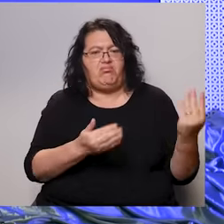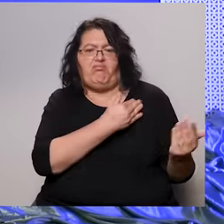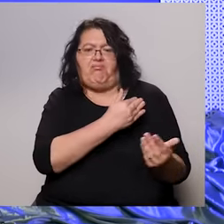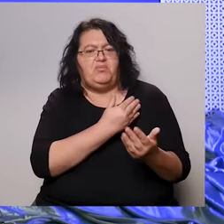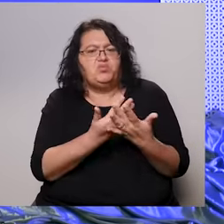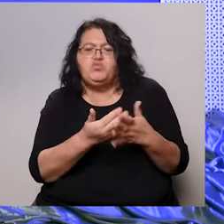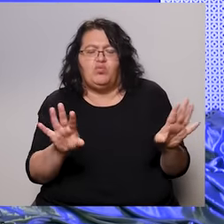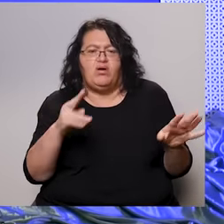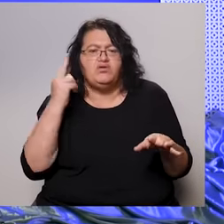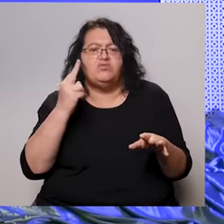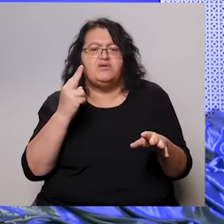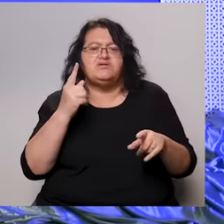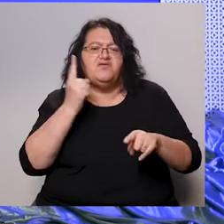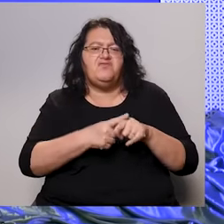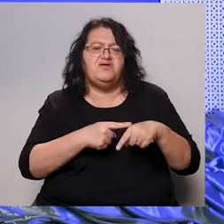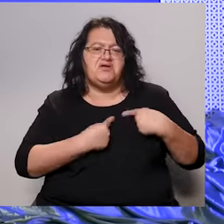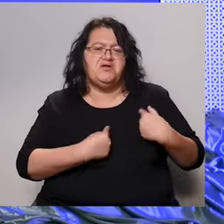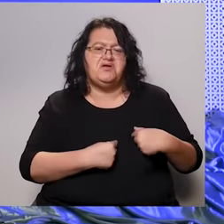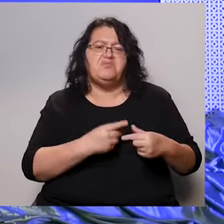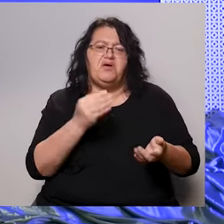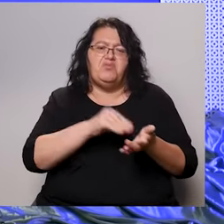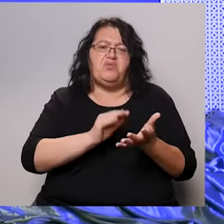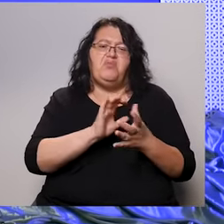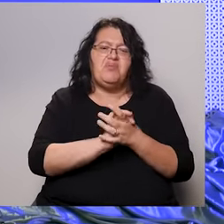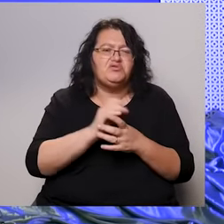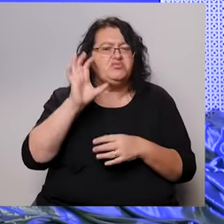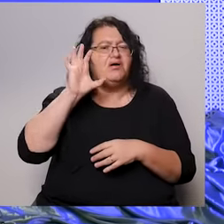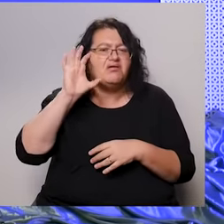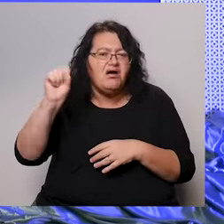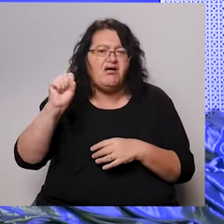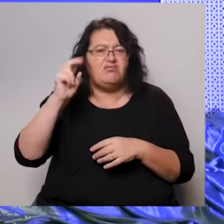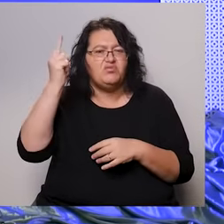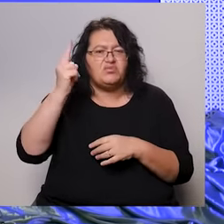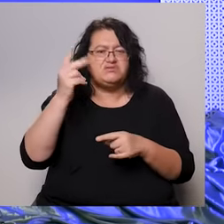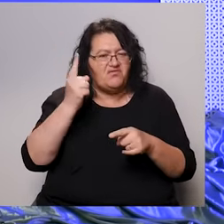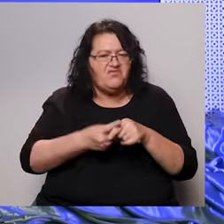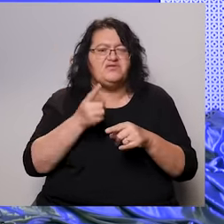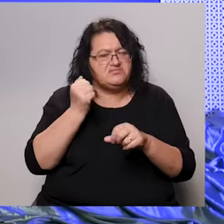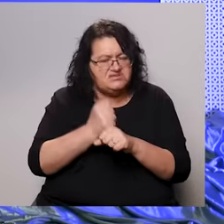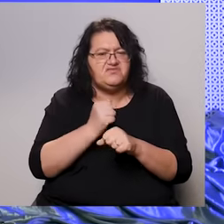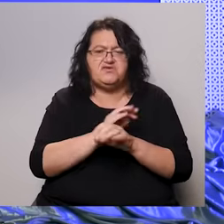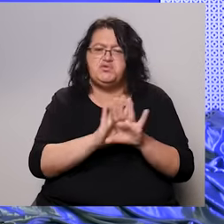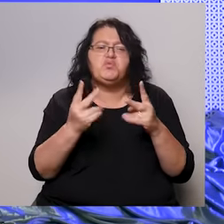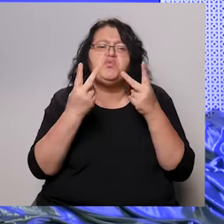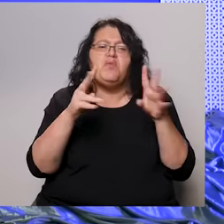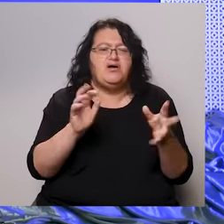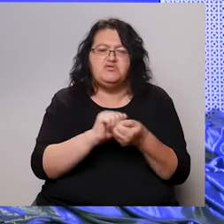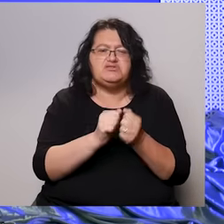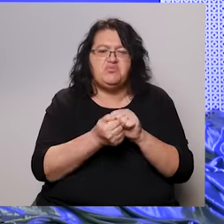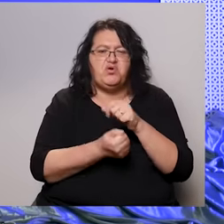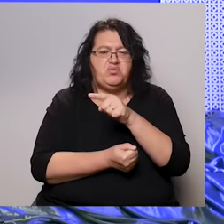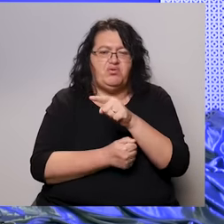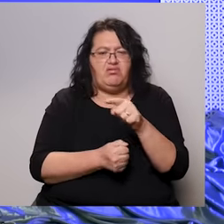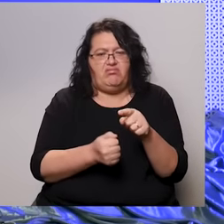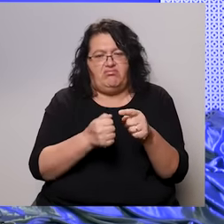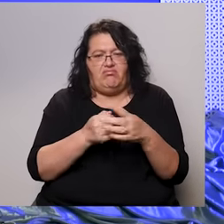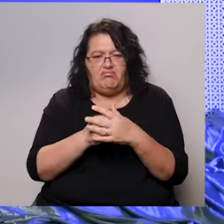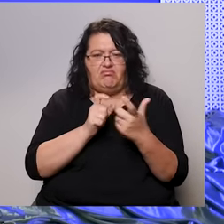Dumnezeu mi-a așezat așa o credință, zice, în inima mea, că se va întâmpla și că eu nu mai are rost să mă lupt cu tine pentru chestia